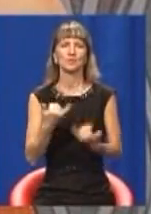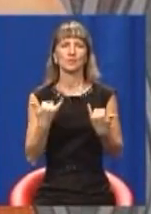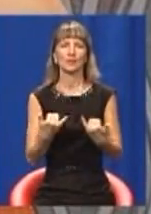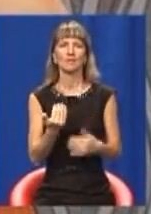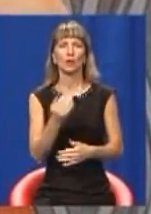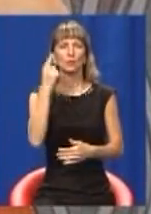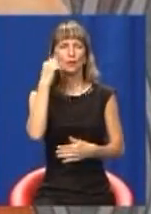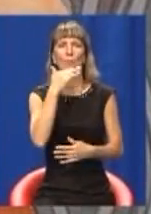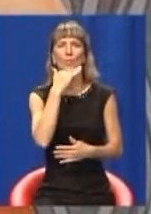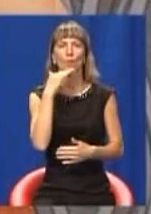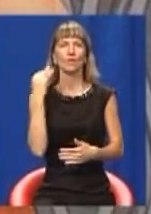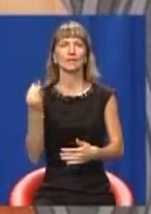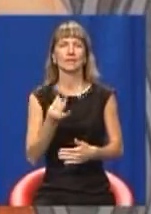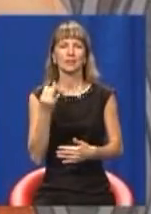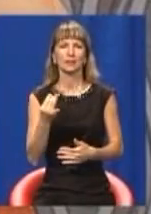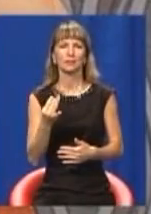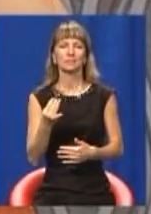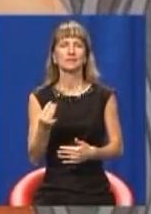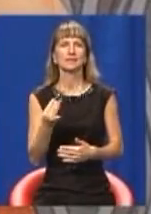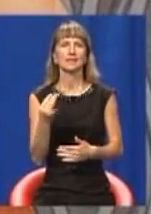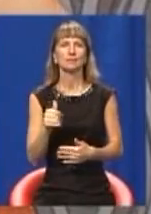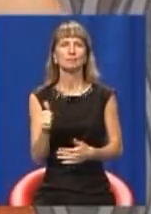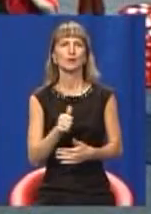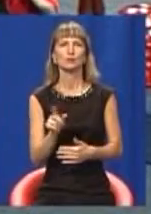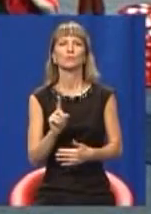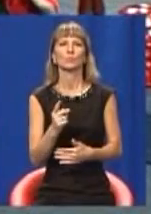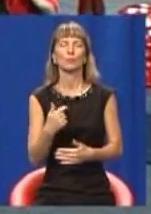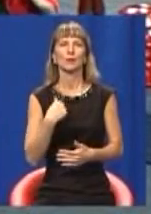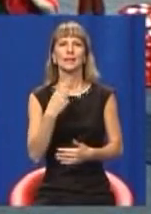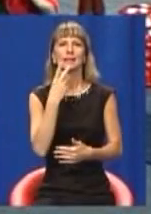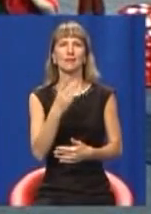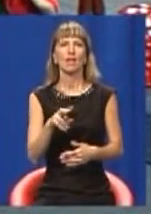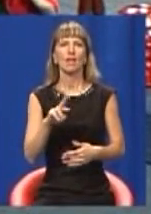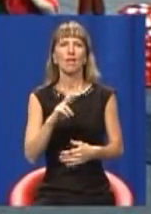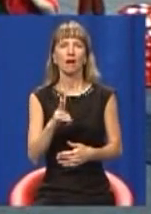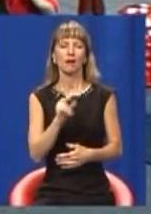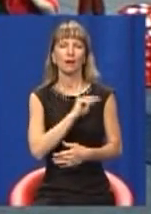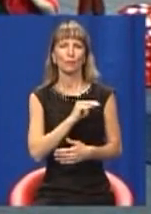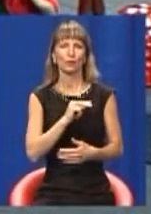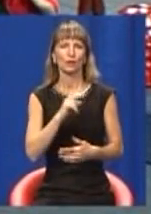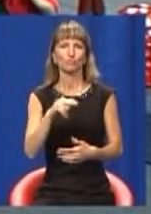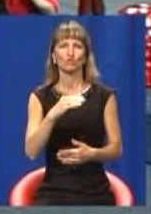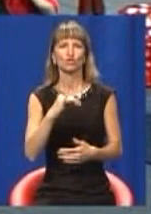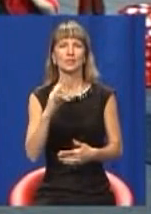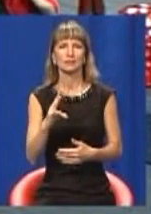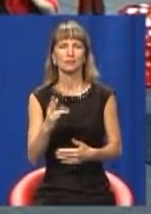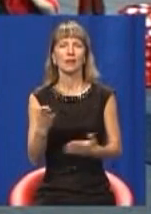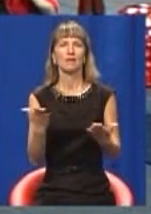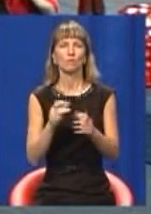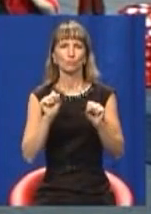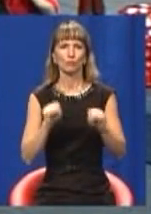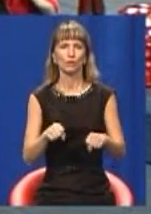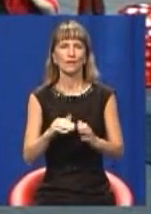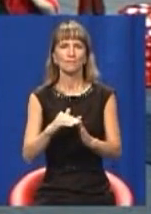вами дізналося багато чого цікавого. Цікаве, по-перше, чому? Тому що ми дивилися, як працює джин. Ну, як можна сказати, як працює, як